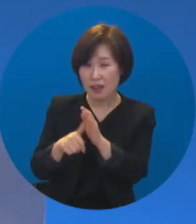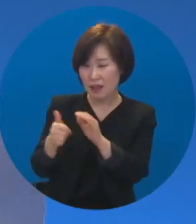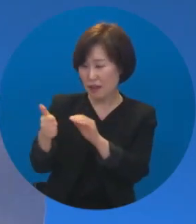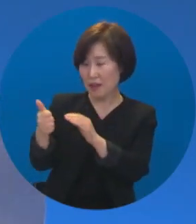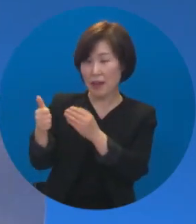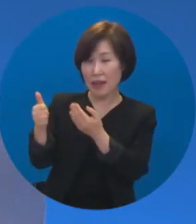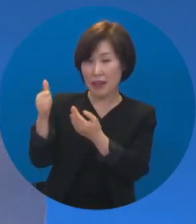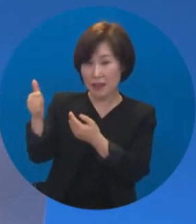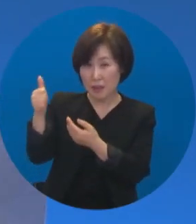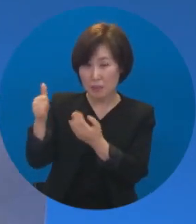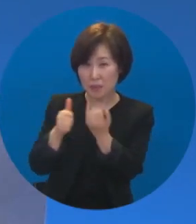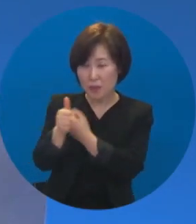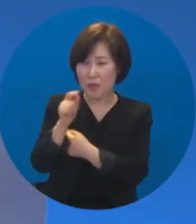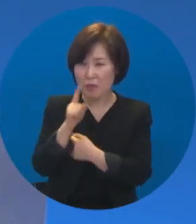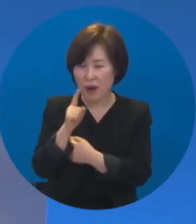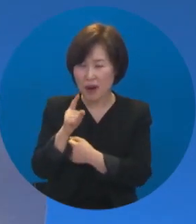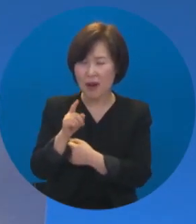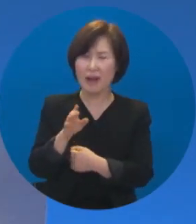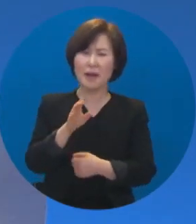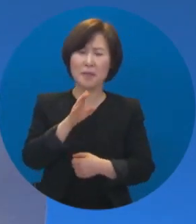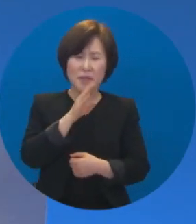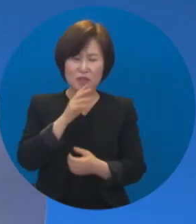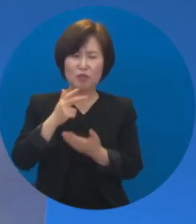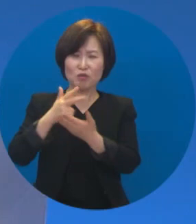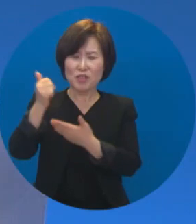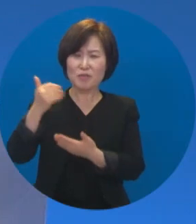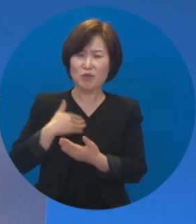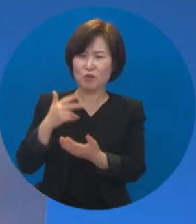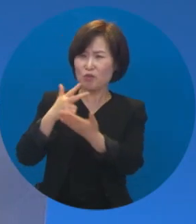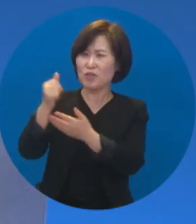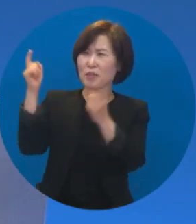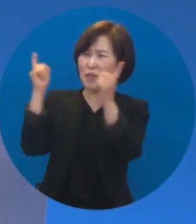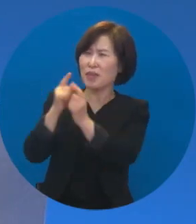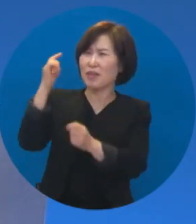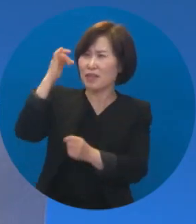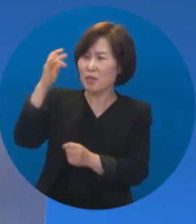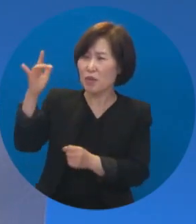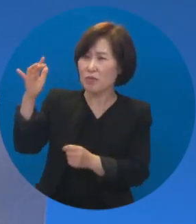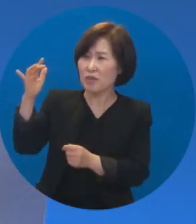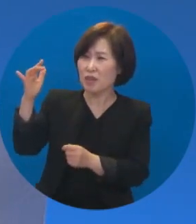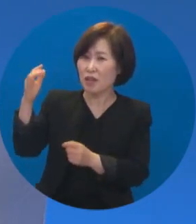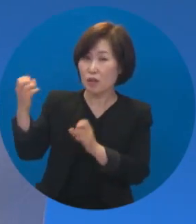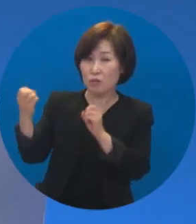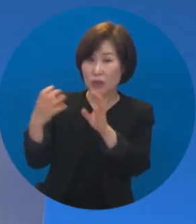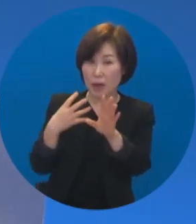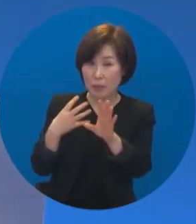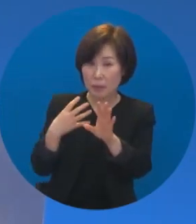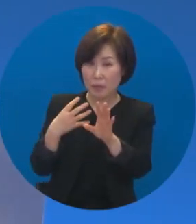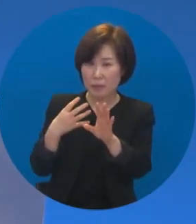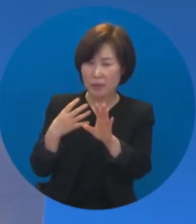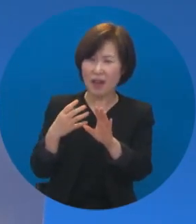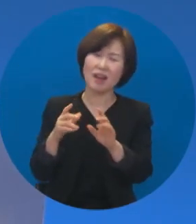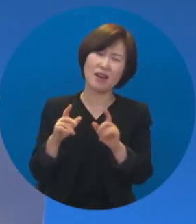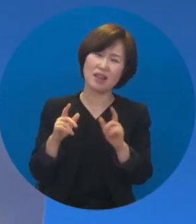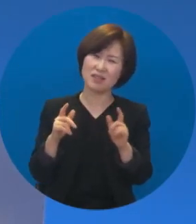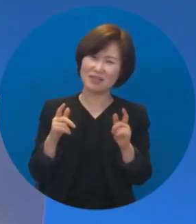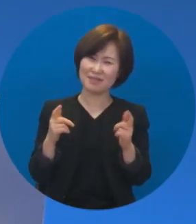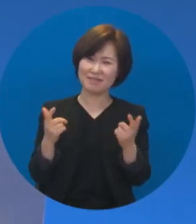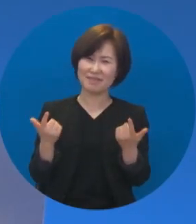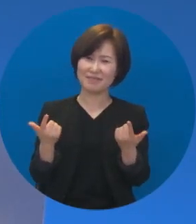들고 네 주님, 제가 주님을 만나기를 사모합니다 이렇게 할 줄 알았는데 그렇게 안